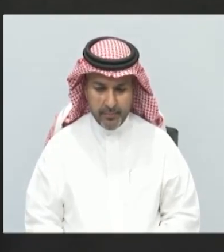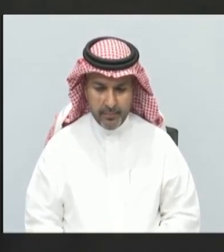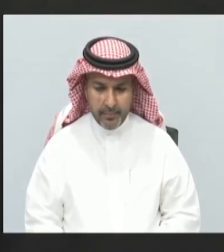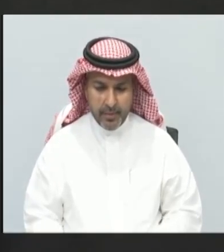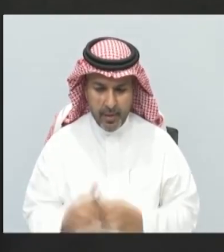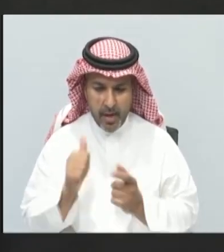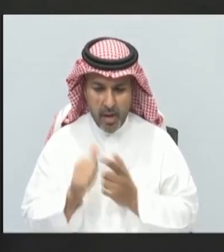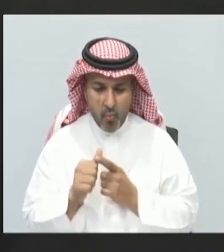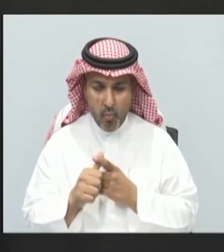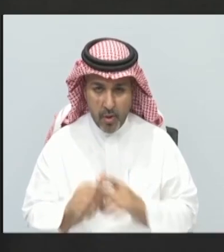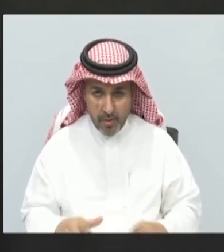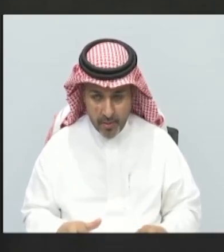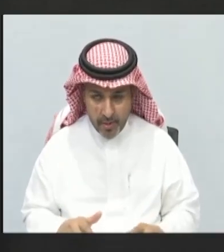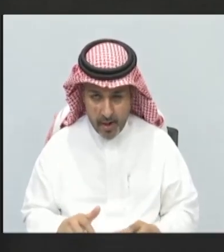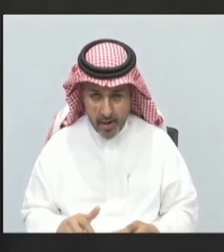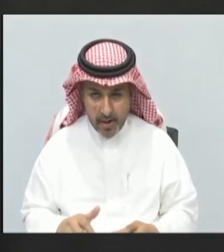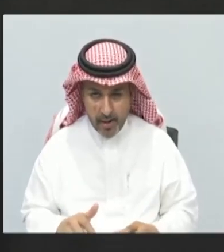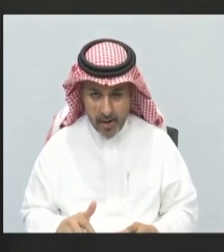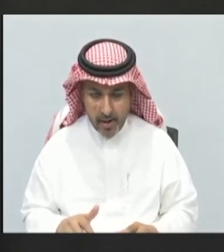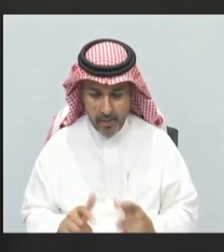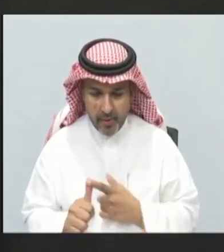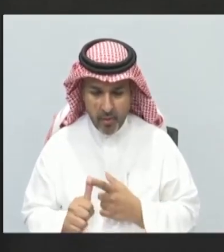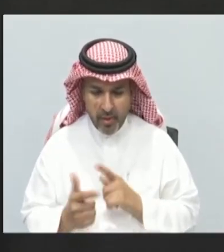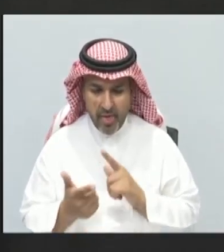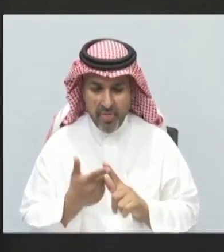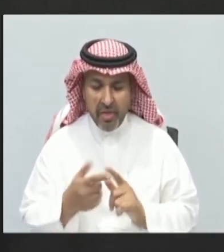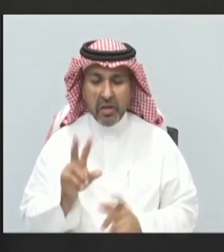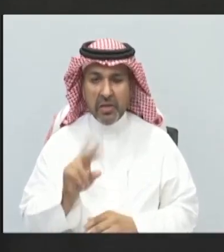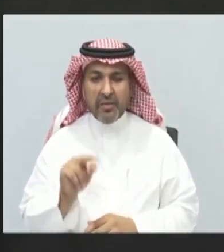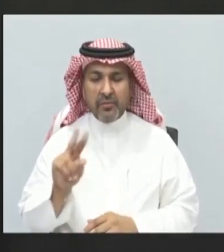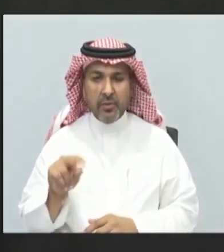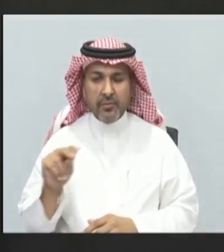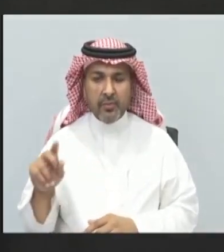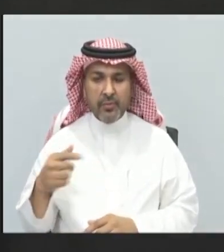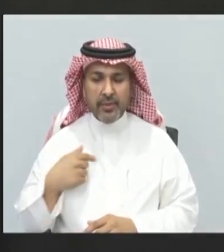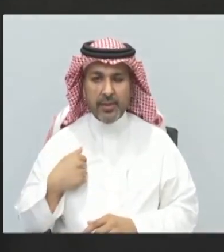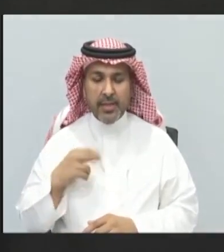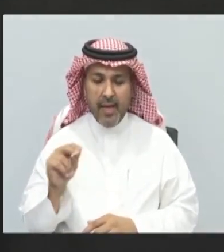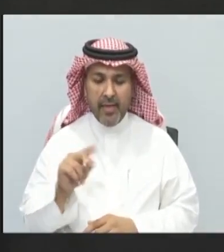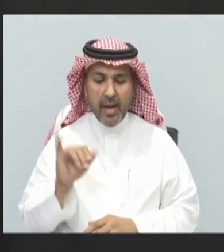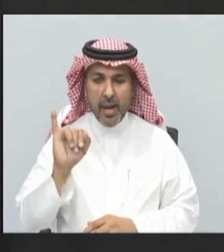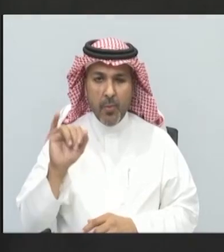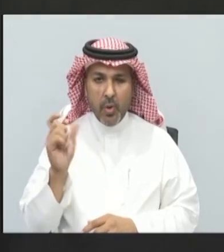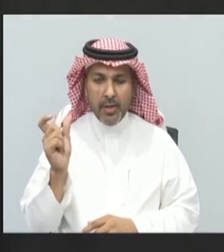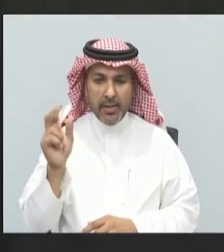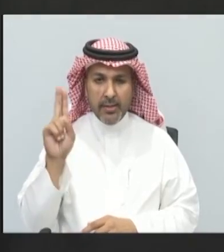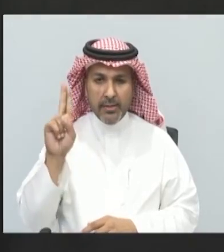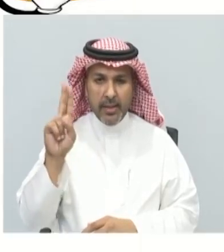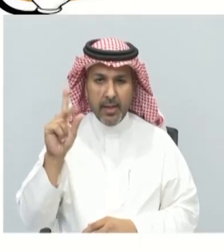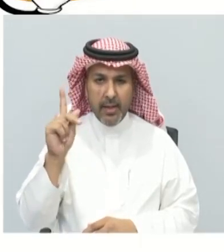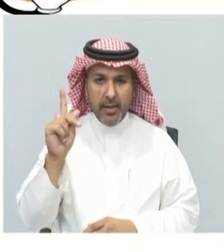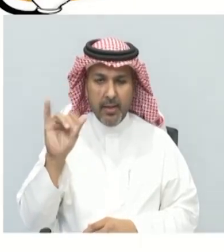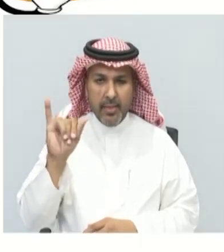اهبه الاستعداد انه سينطلق هو ساكن الان في بي عداء انطلق وانتهى وماذا يفعل